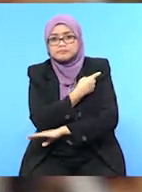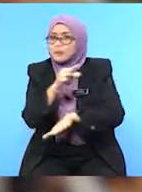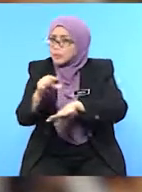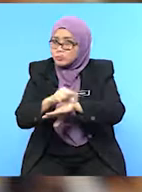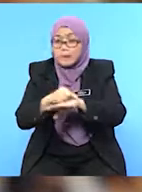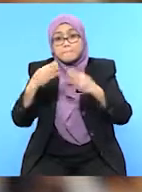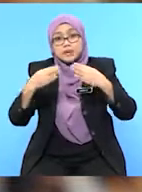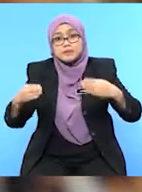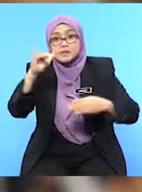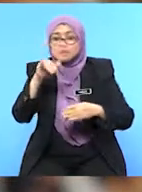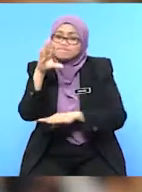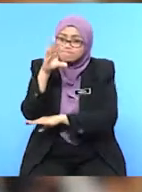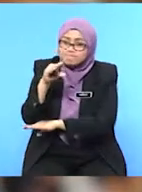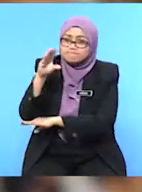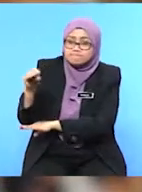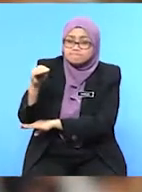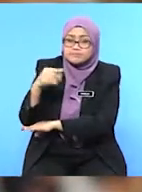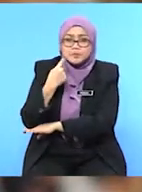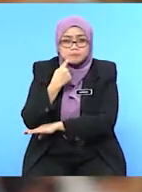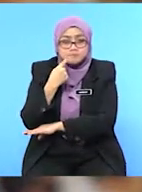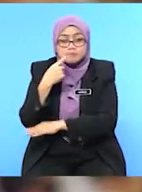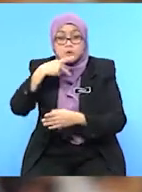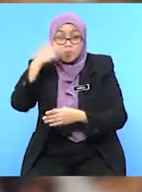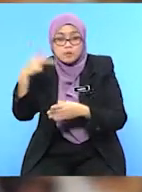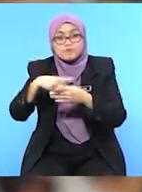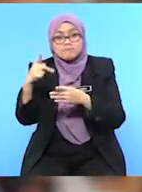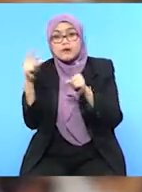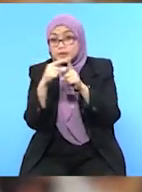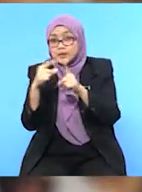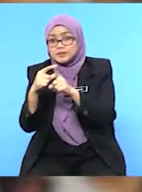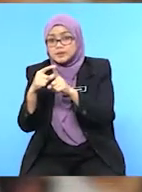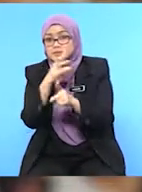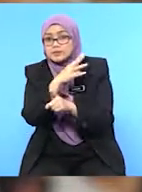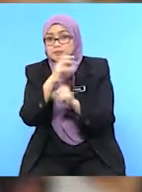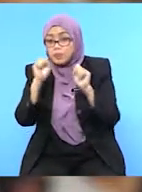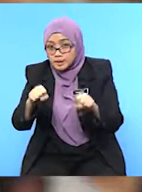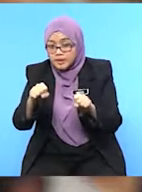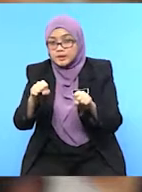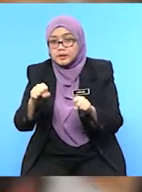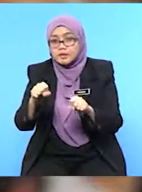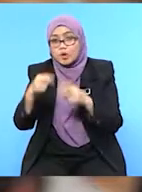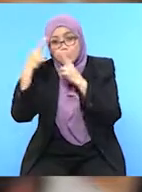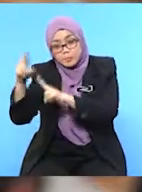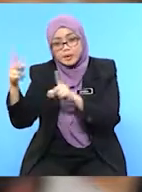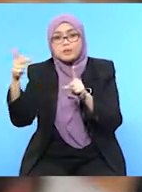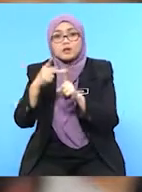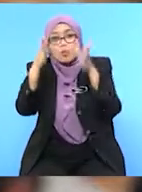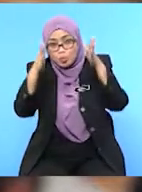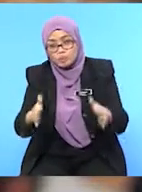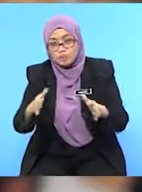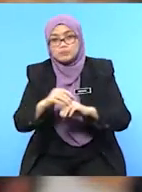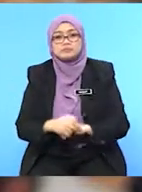lembut ya dapat melahirkan nilai kesopanan dan saling hormat menghormati antara satu sama lain oke Selain itu